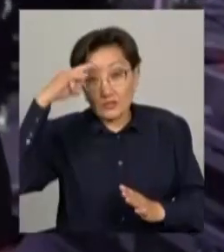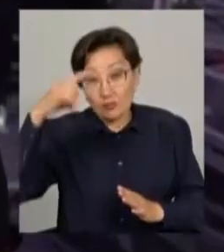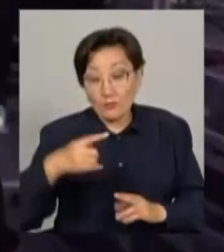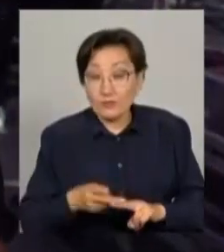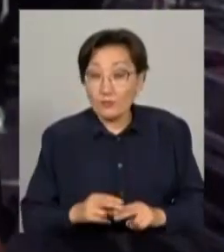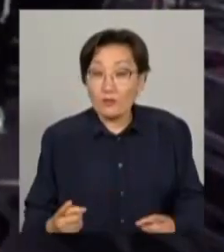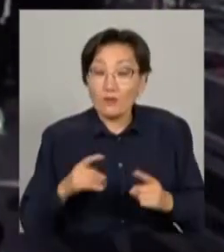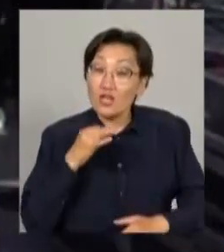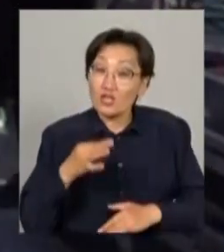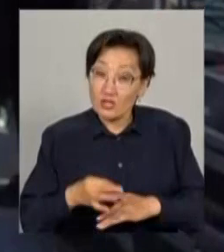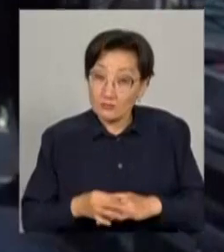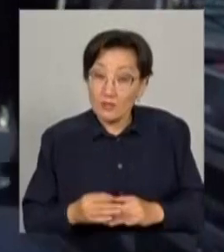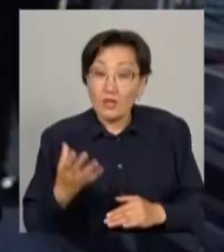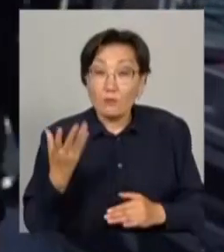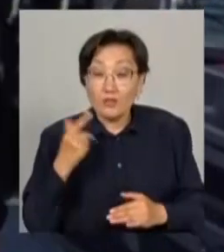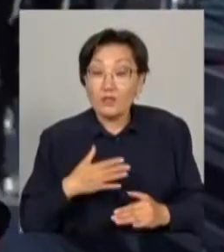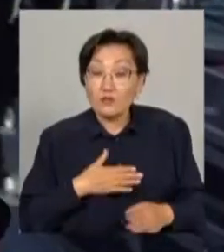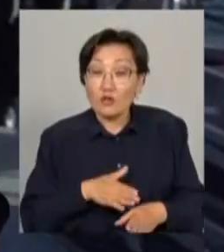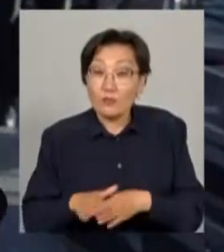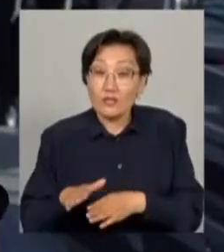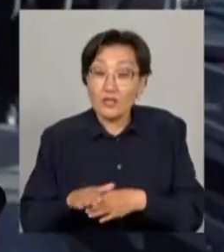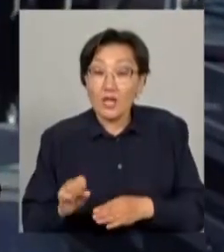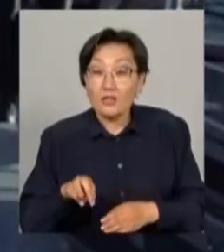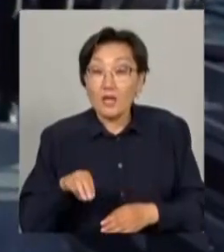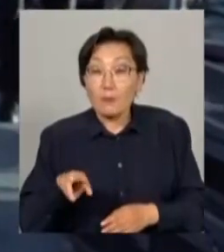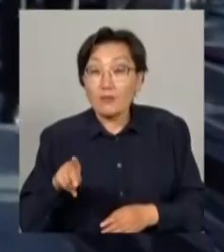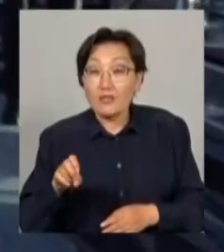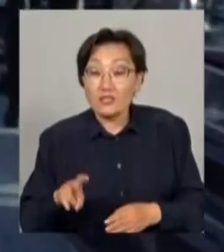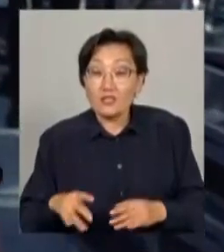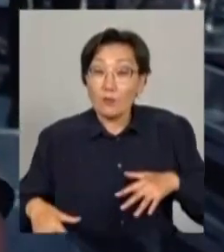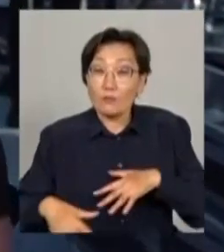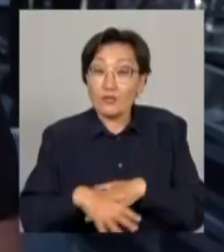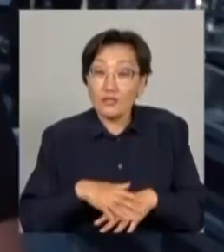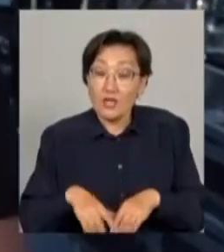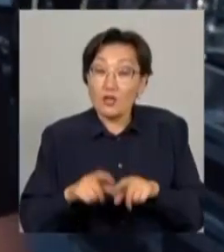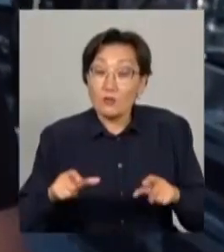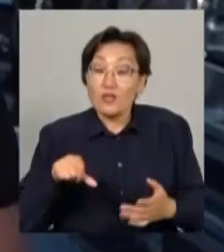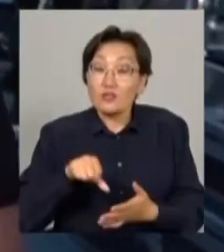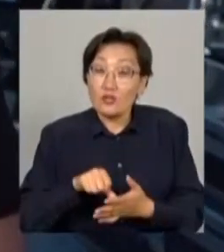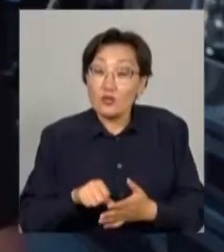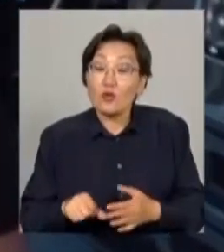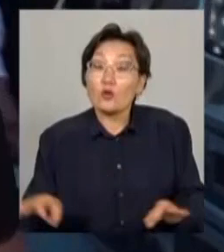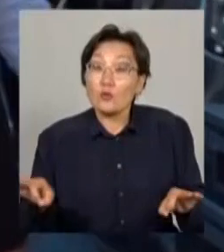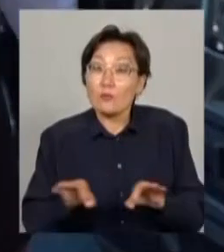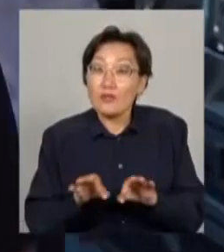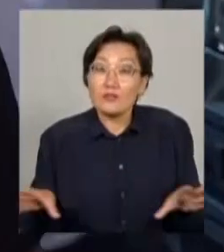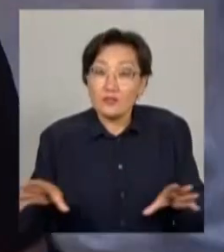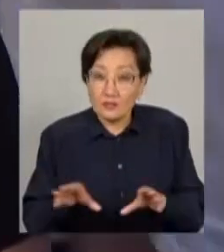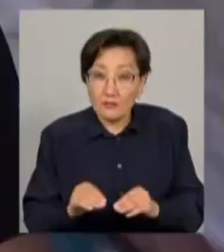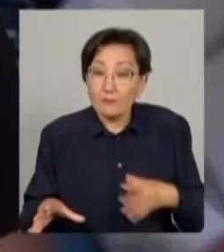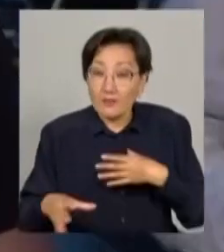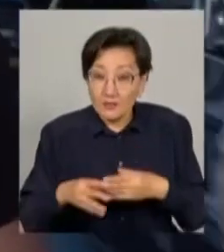большая ответственность. Тем не менее, когда мы исполняли песню «Атамекен», и когда площадь пела вместе с нами, вот это было то самое